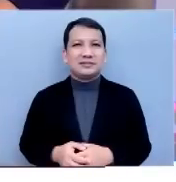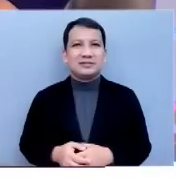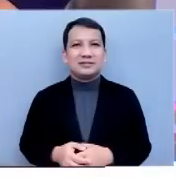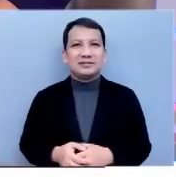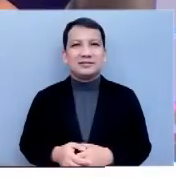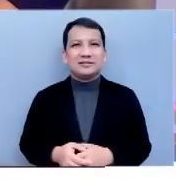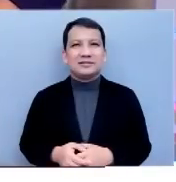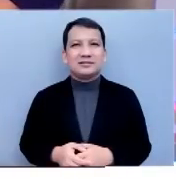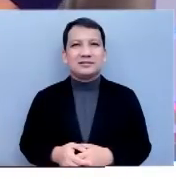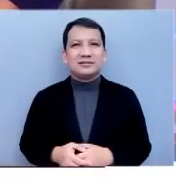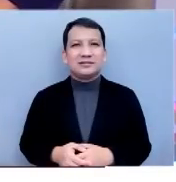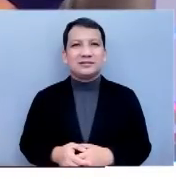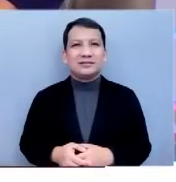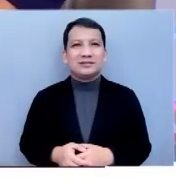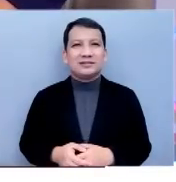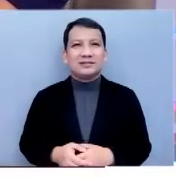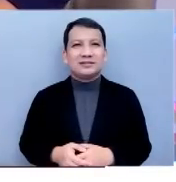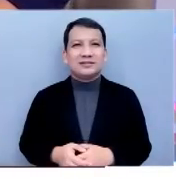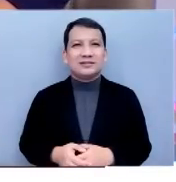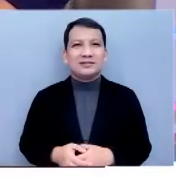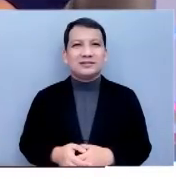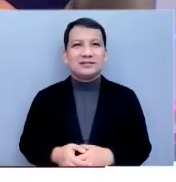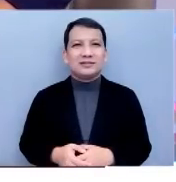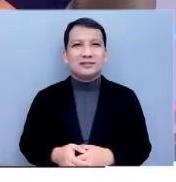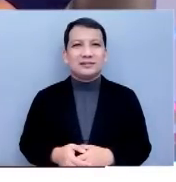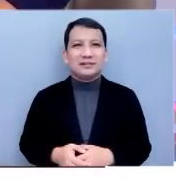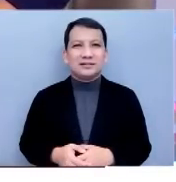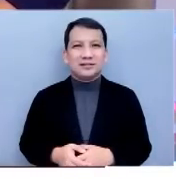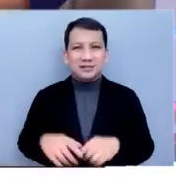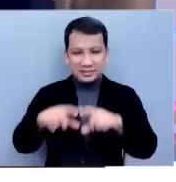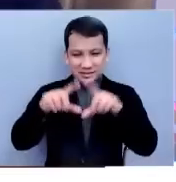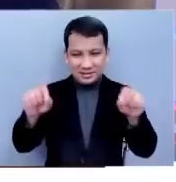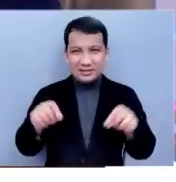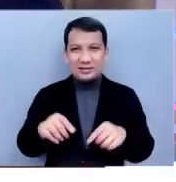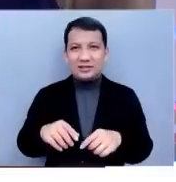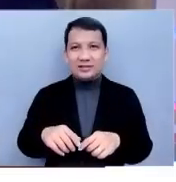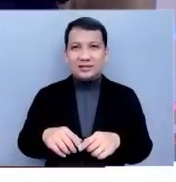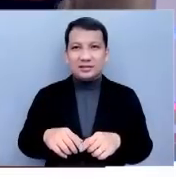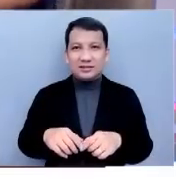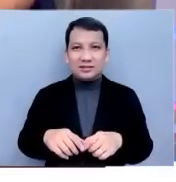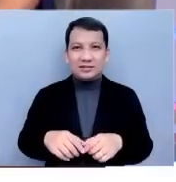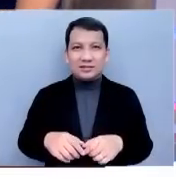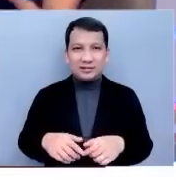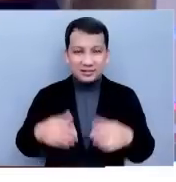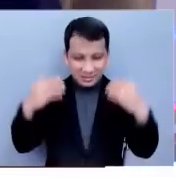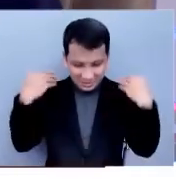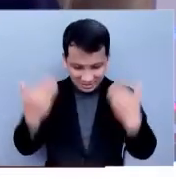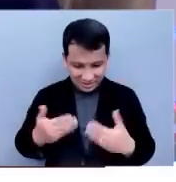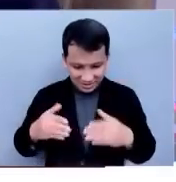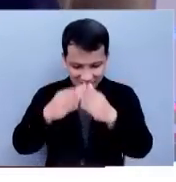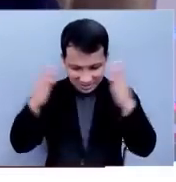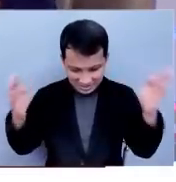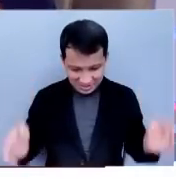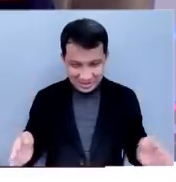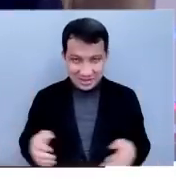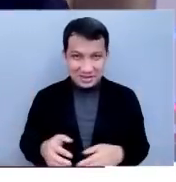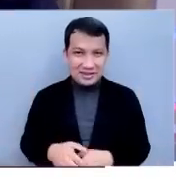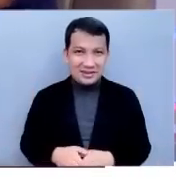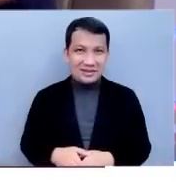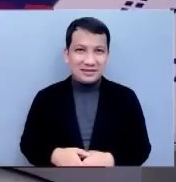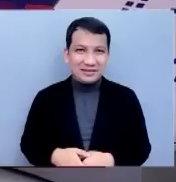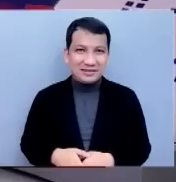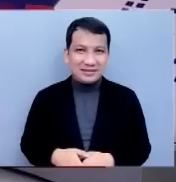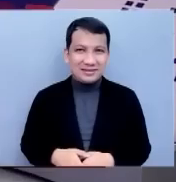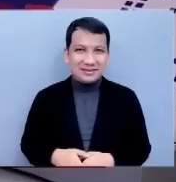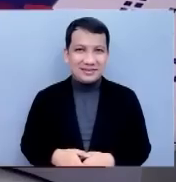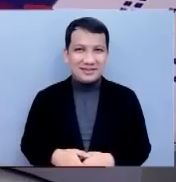po. Ba't din na niya chineke? Siyempre maganda yung... yung malaking cheque yung pagnala ka sa loto. Yung